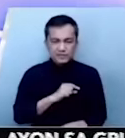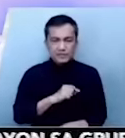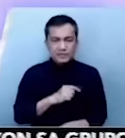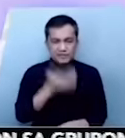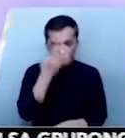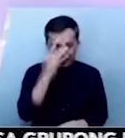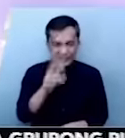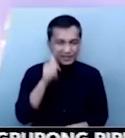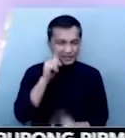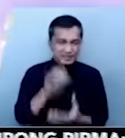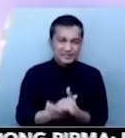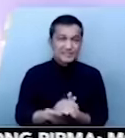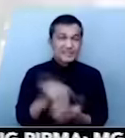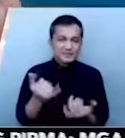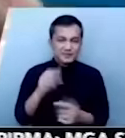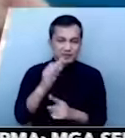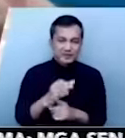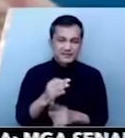ang chika ni Lars Santiago.